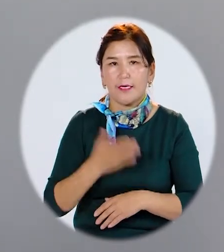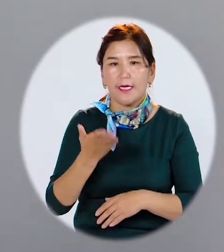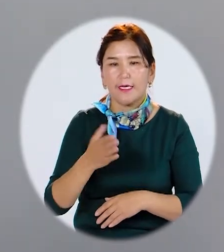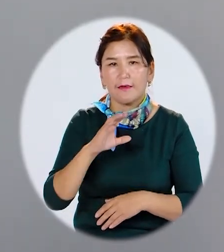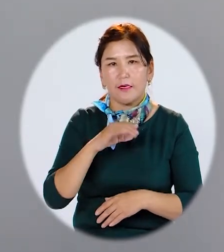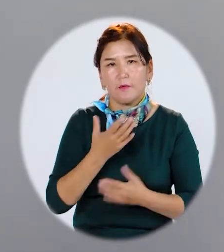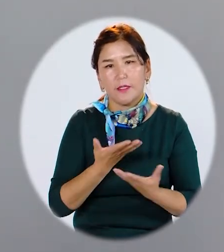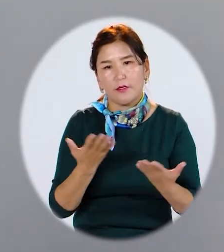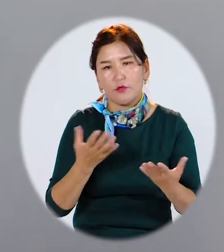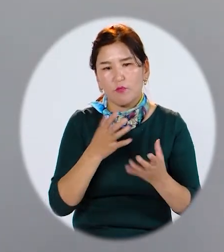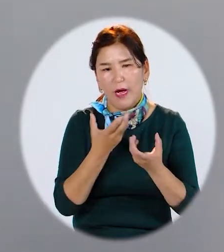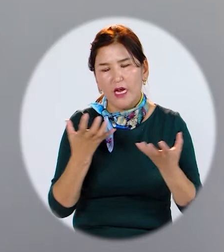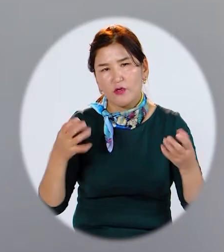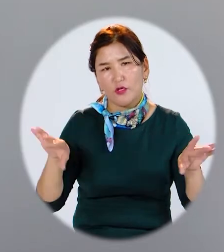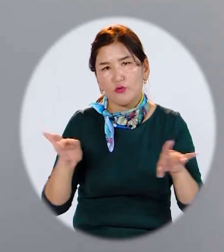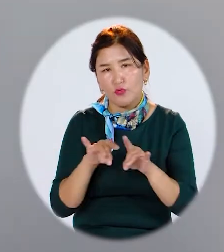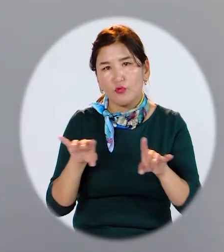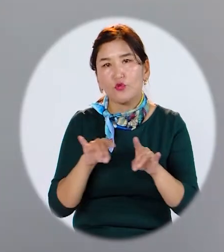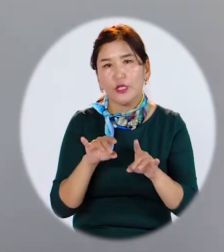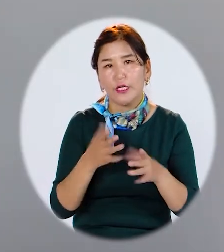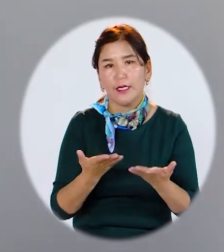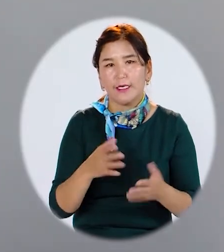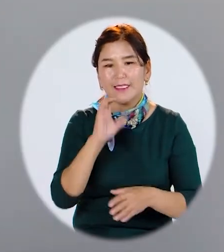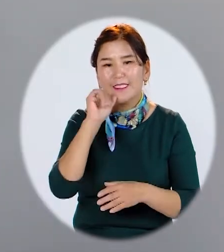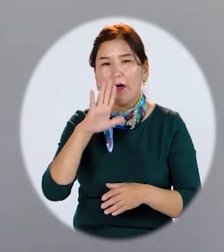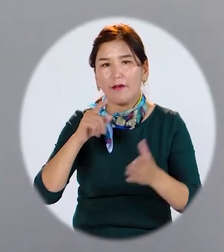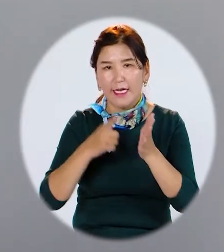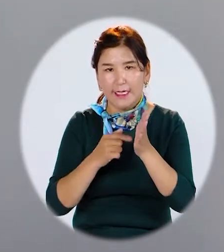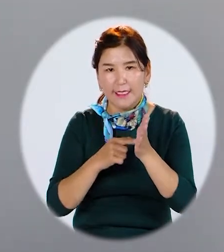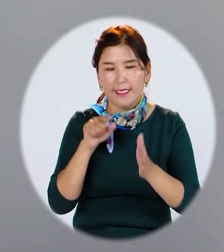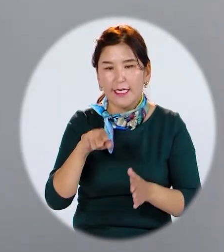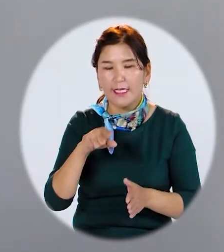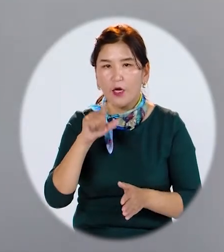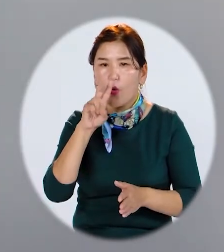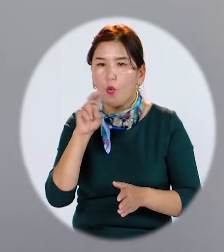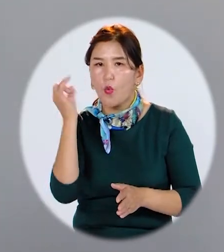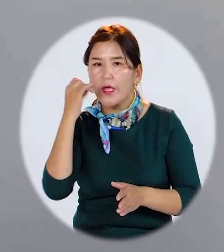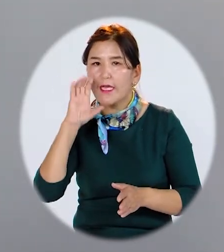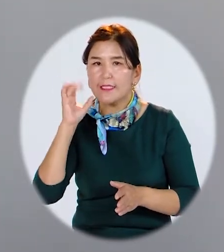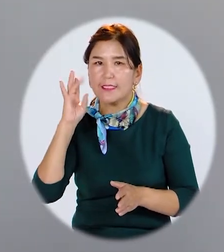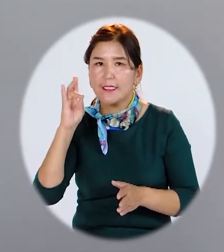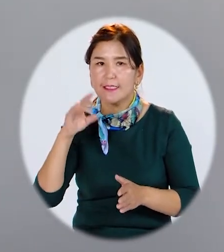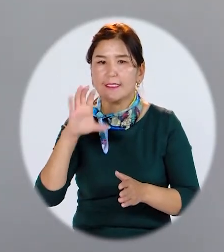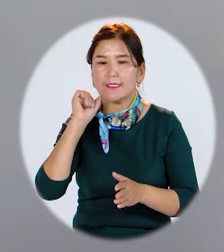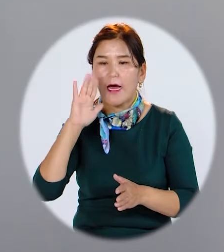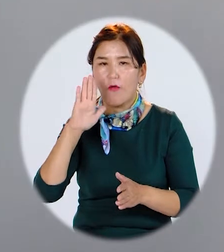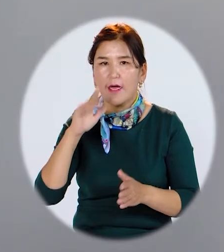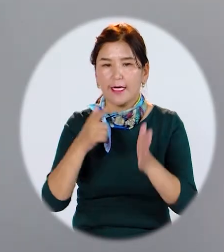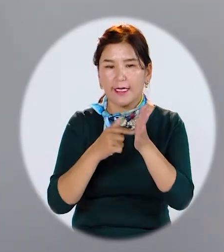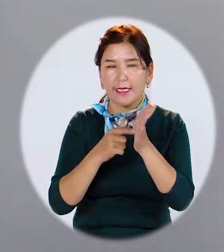сав хэрэглэхийн оронд түйсэн савыг хэрэглэх нь эрүүл мэндэд чухал юм. Өдөр тутам хэрэглэдэг хүнсний